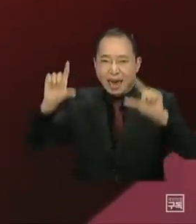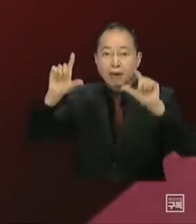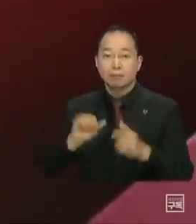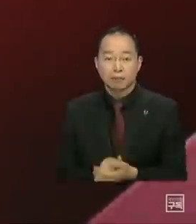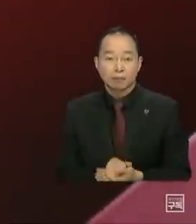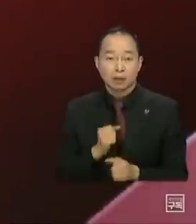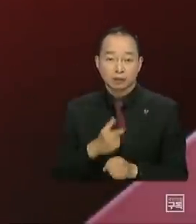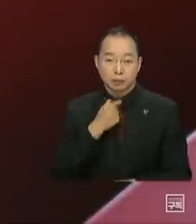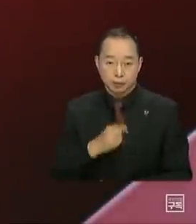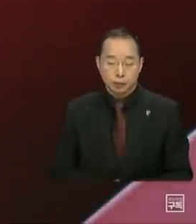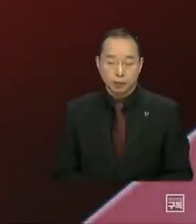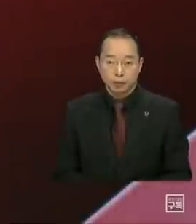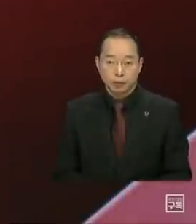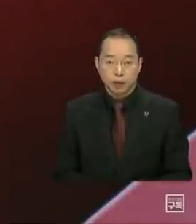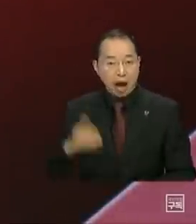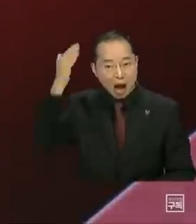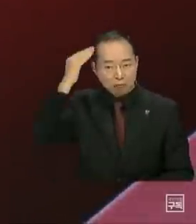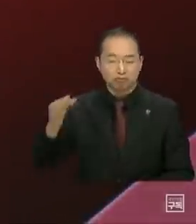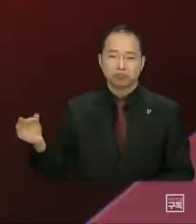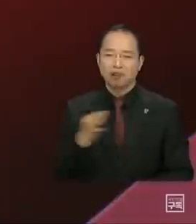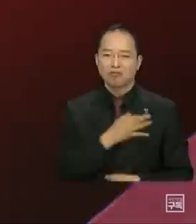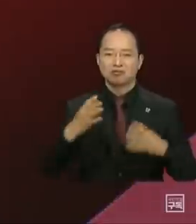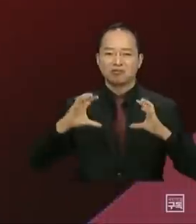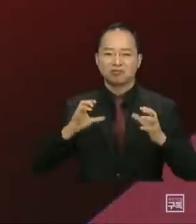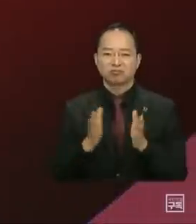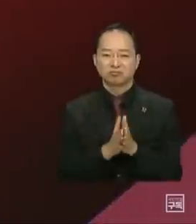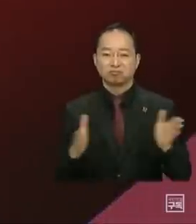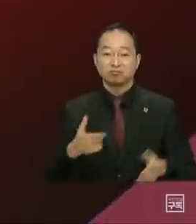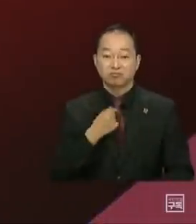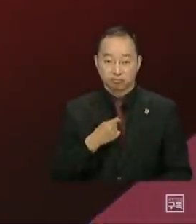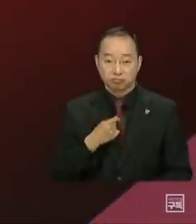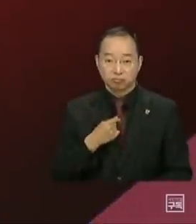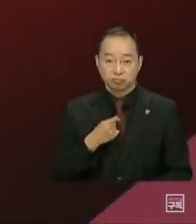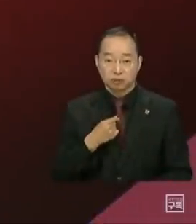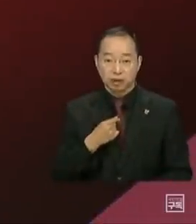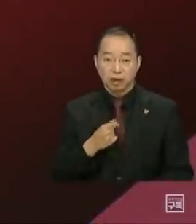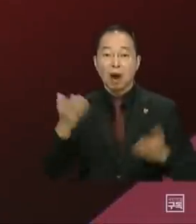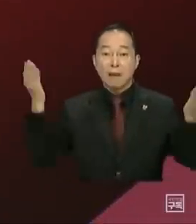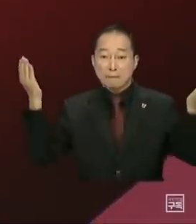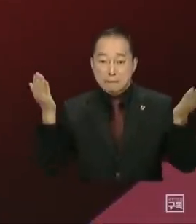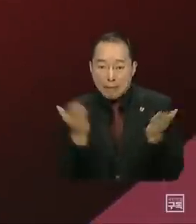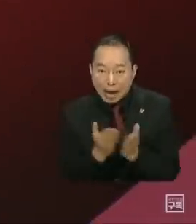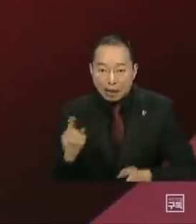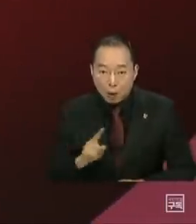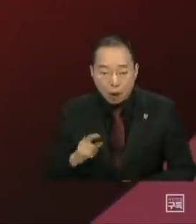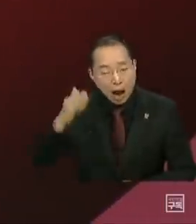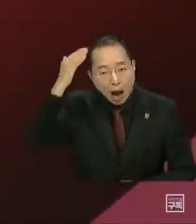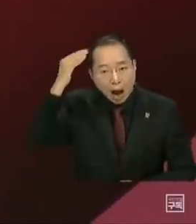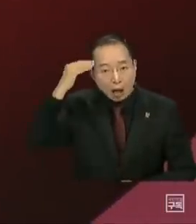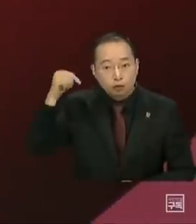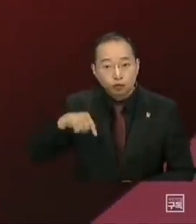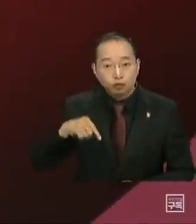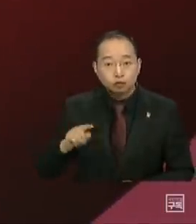선진국 시대의 원년을 만들어보고자 하는데 거기에 걸맞게 지금 대한민국은